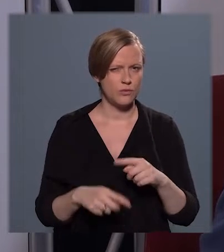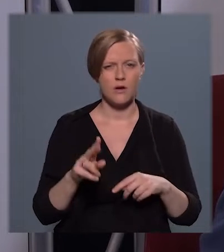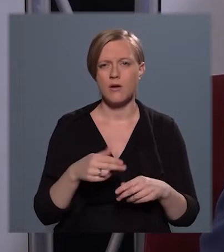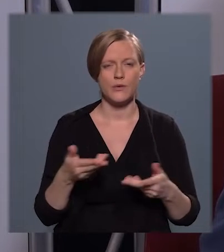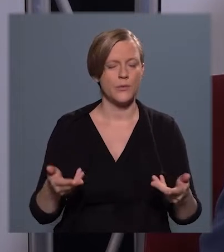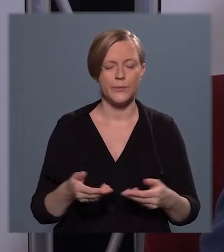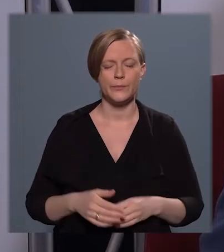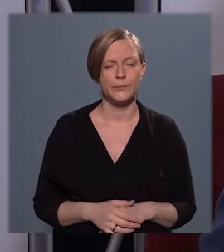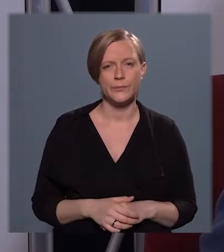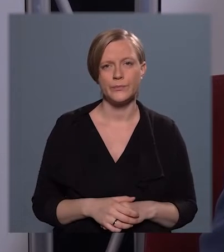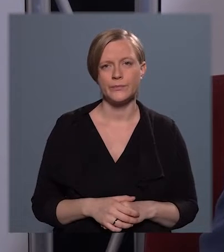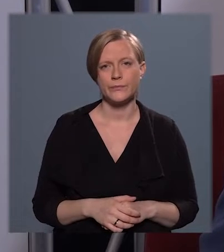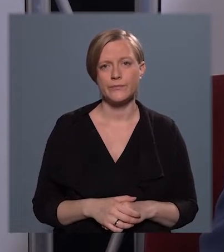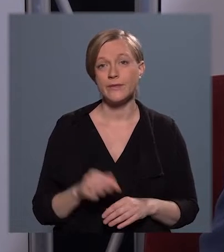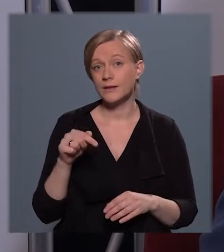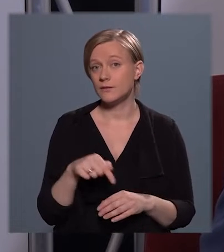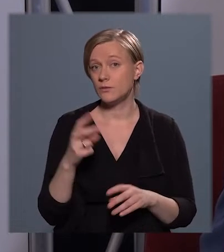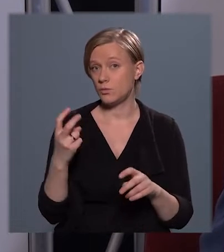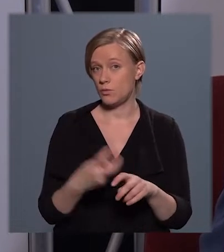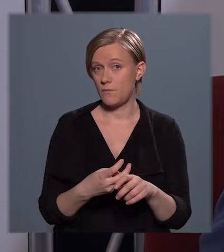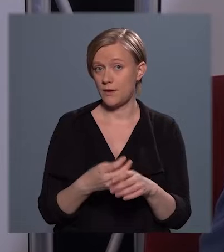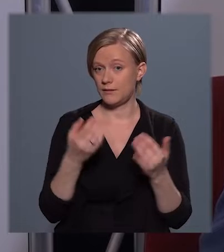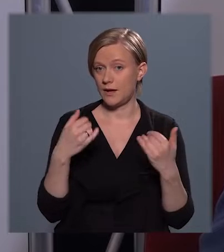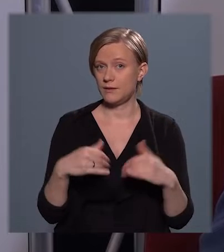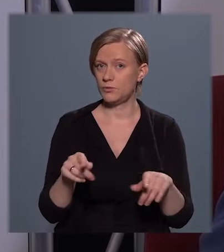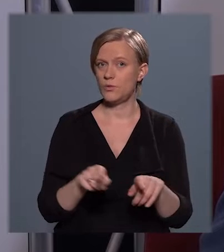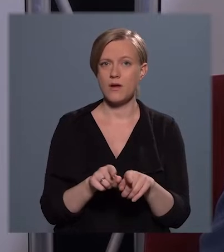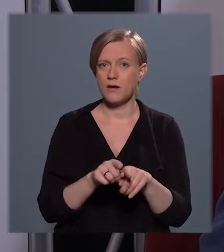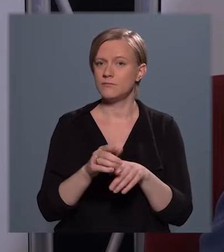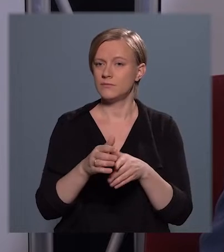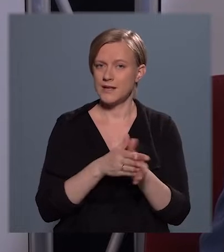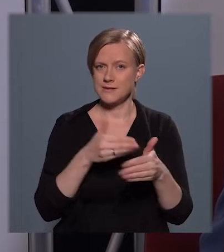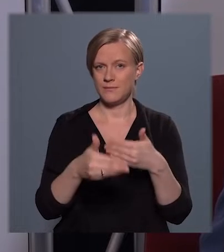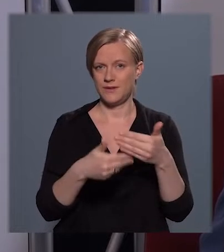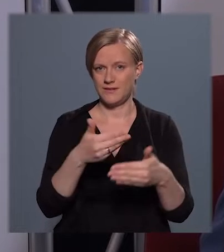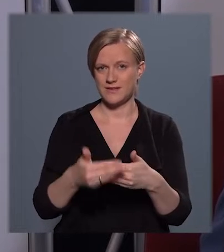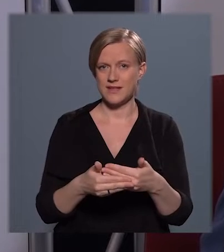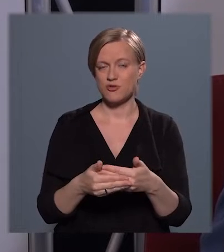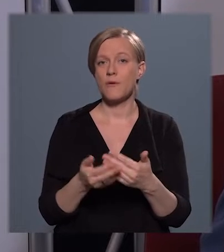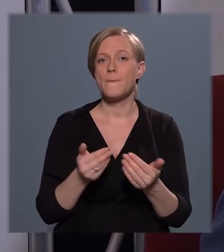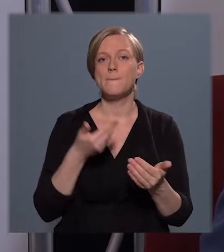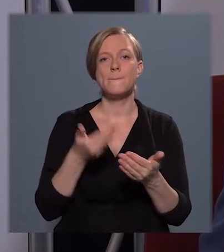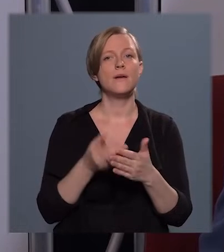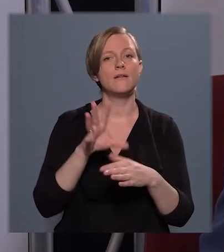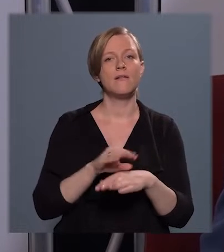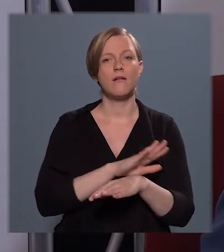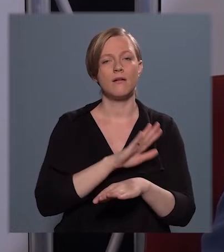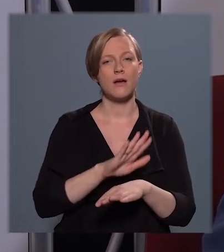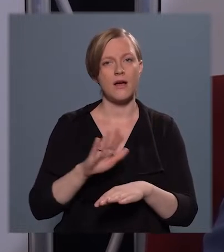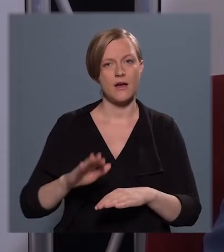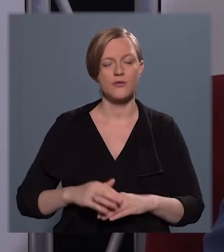arról, hogy itt Kőbányán indult egy olyan kezdeményezés, amely bérlakásoknak